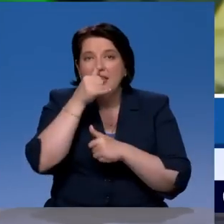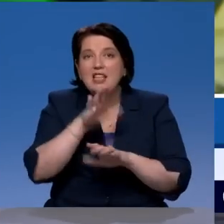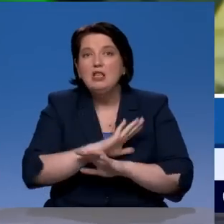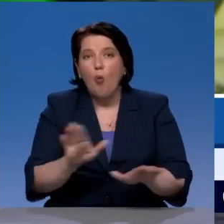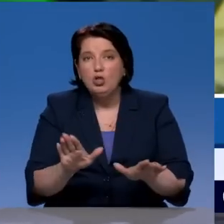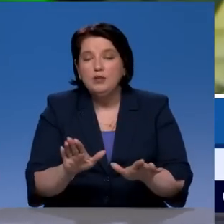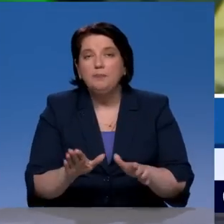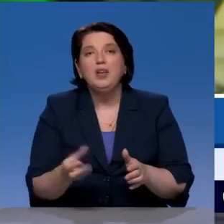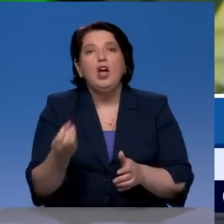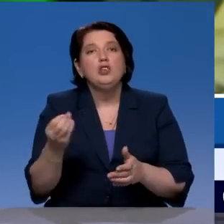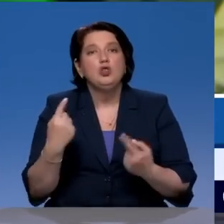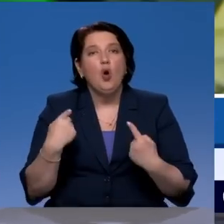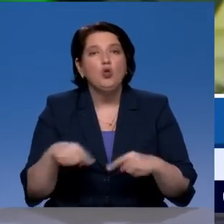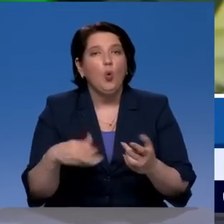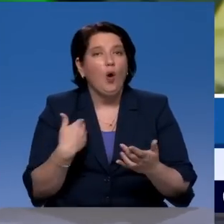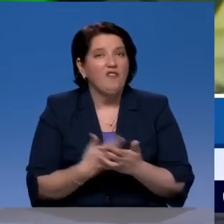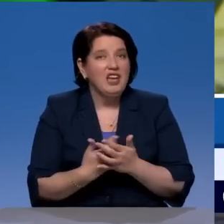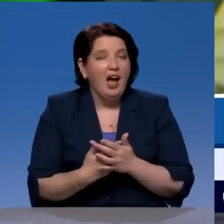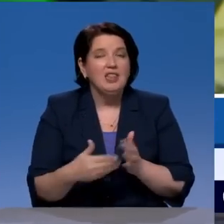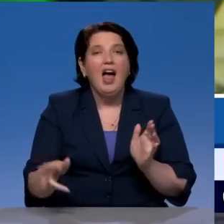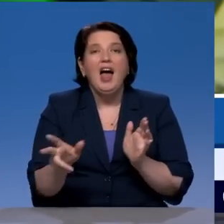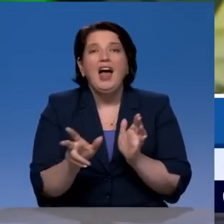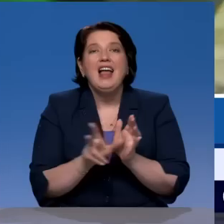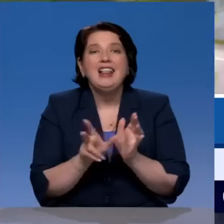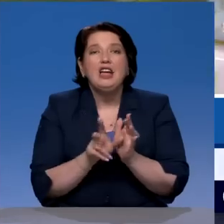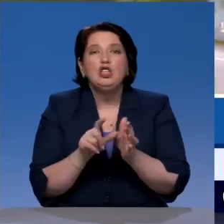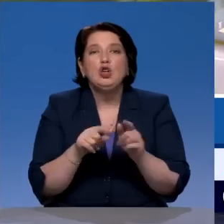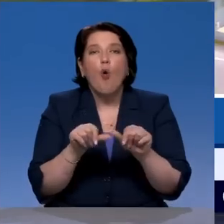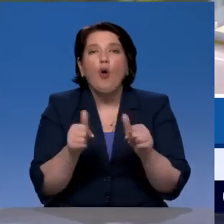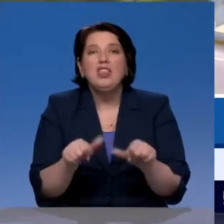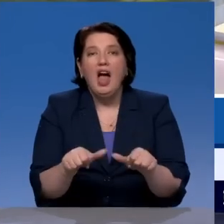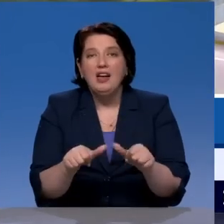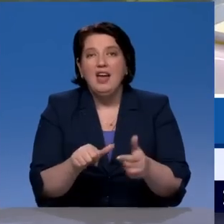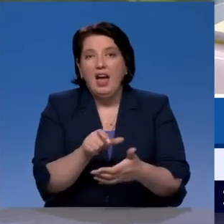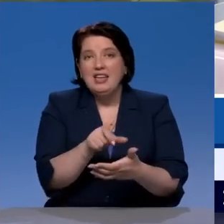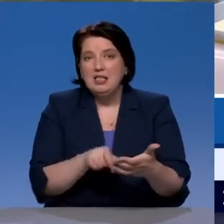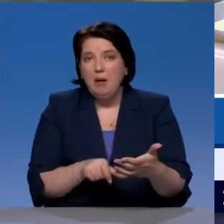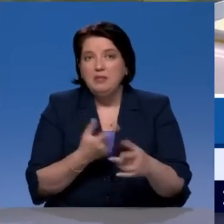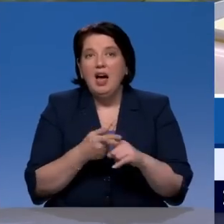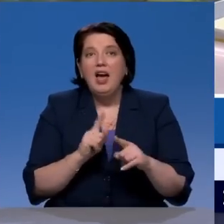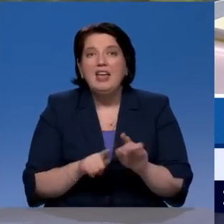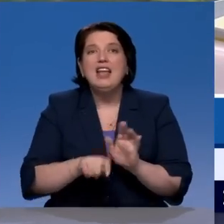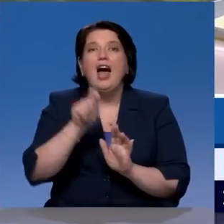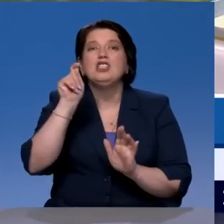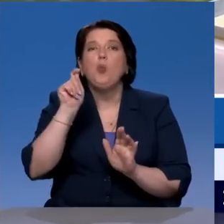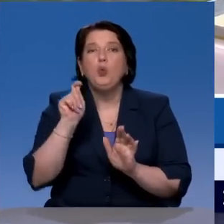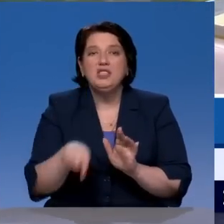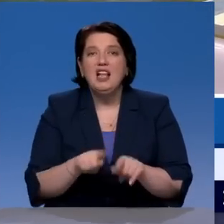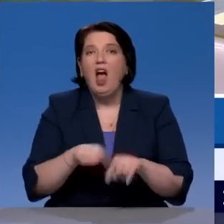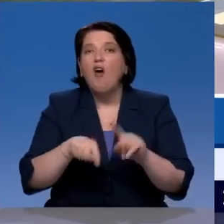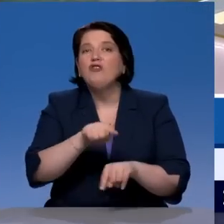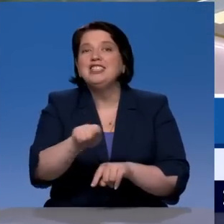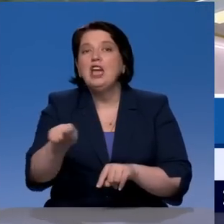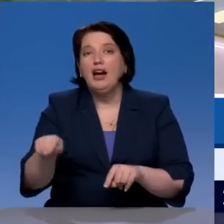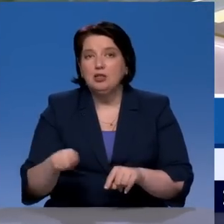рецепты. Вот еще один вариант. Но опять же, это запустили только в некоторых городах. То есть это пилотные проекты. И они это чтобы